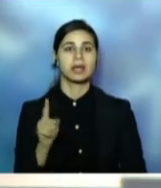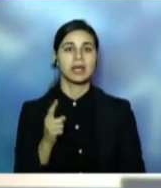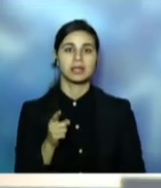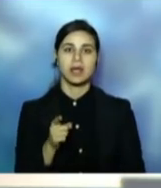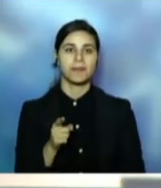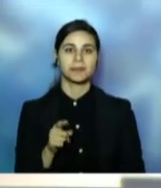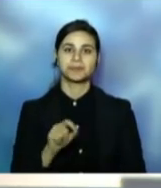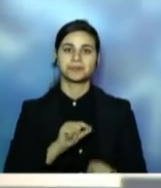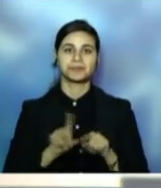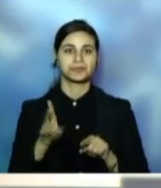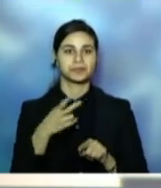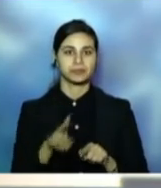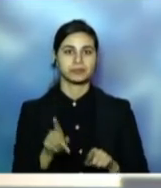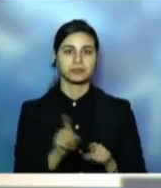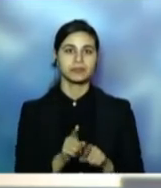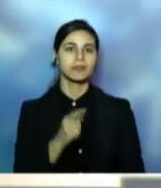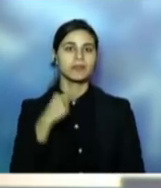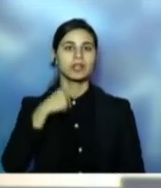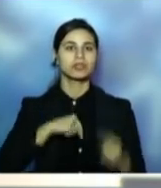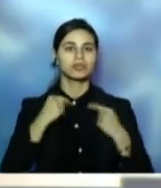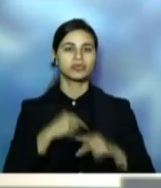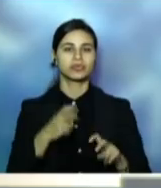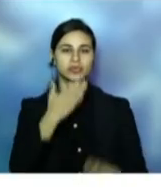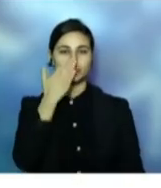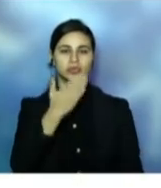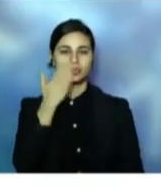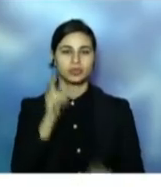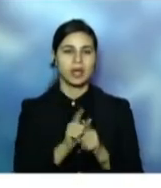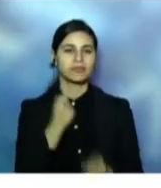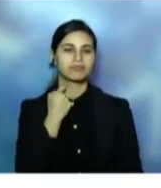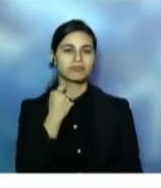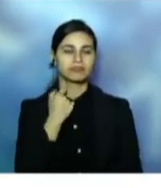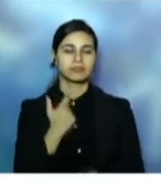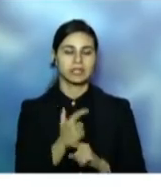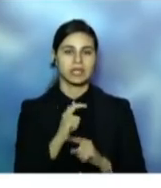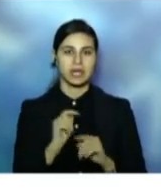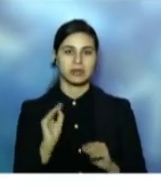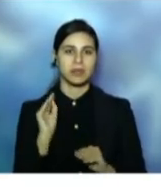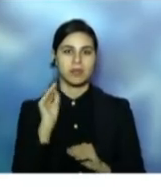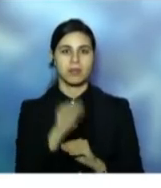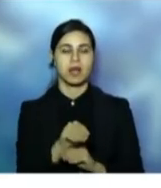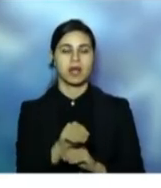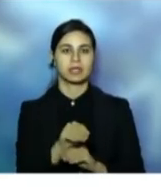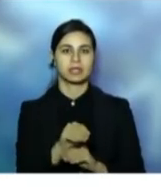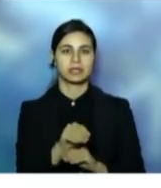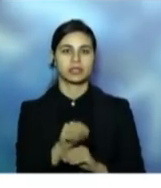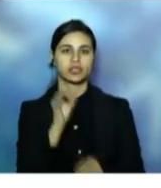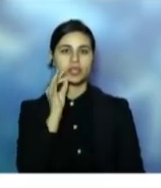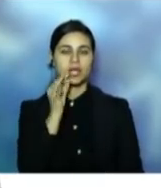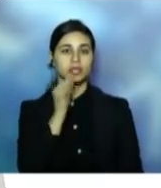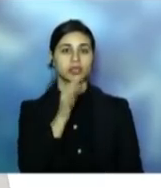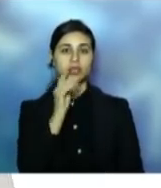არ წარმოიქმნას რა აცეტონი, ეს იცით თქვენ რომ მაღალი გლიკემიის